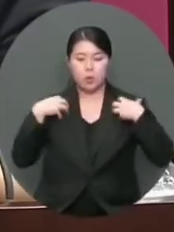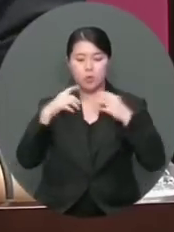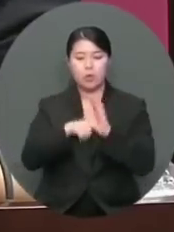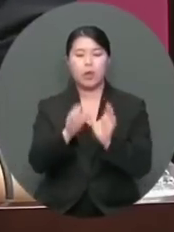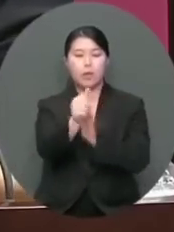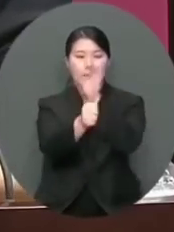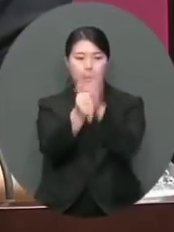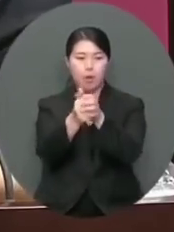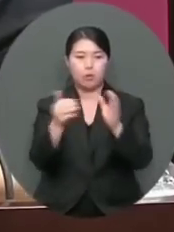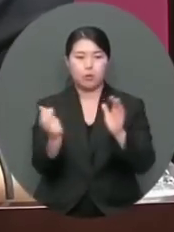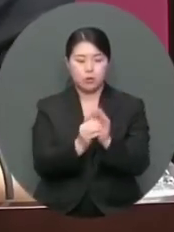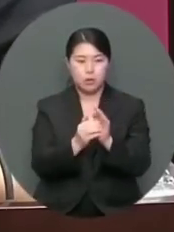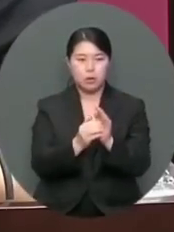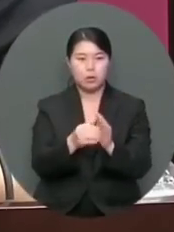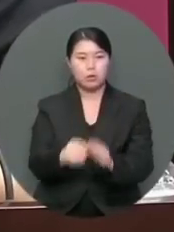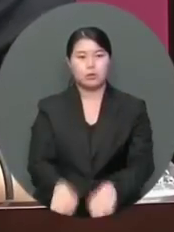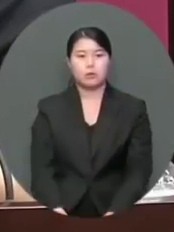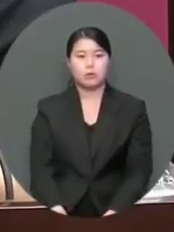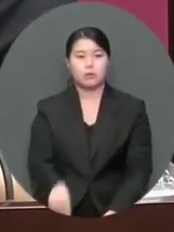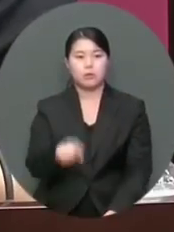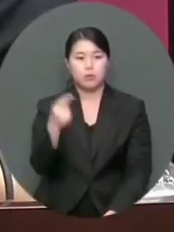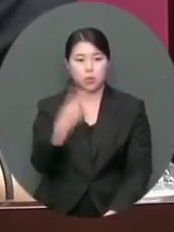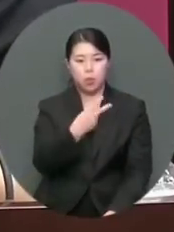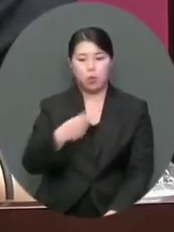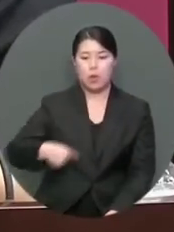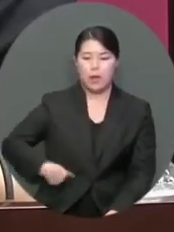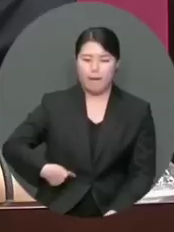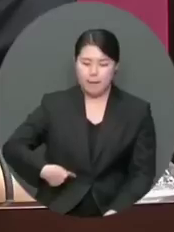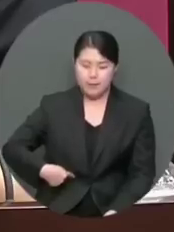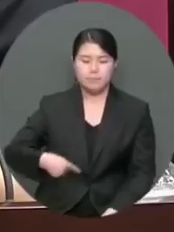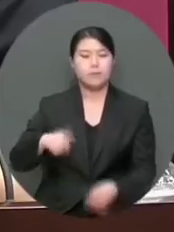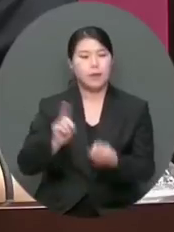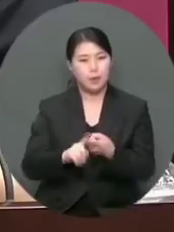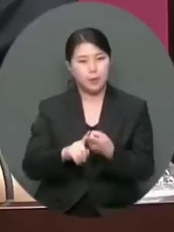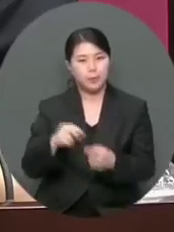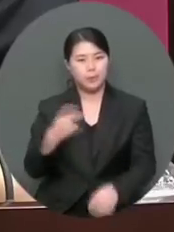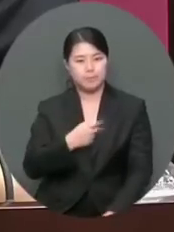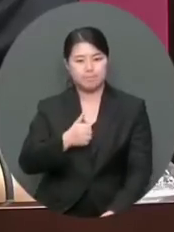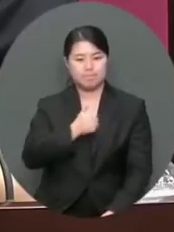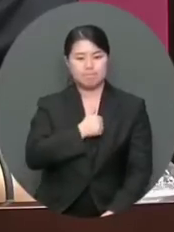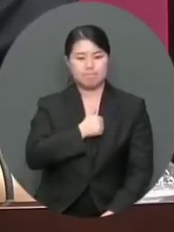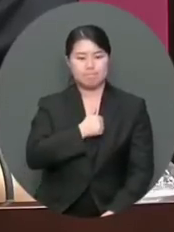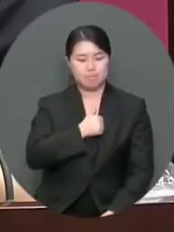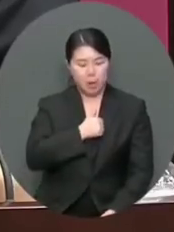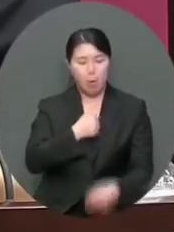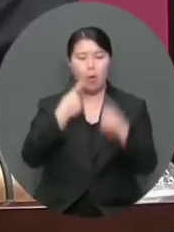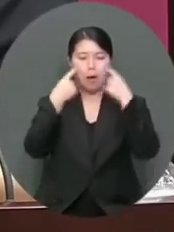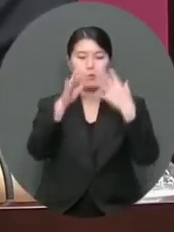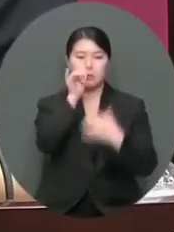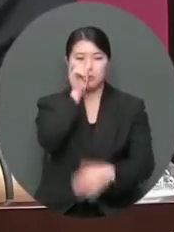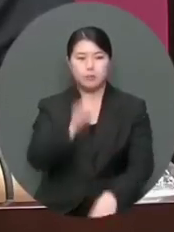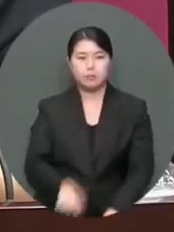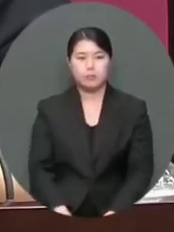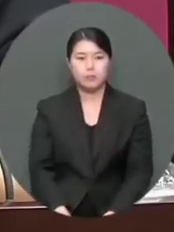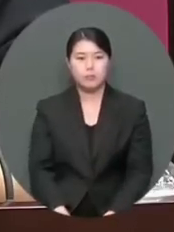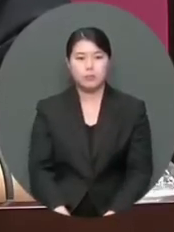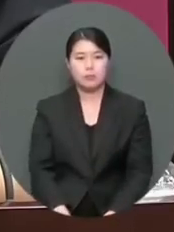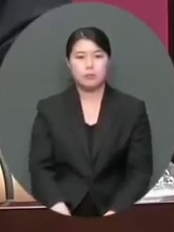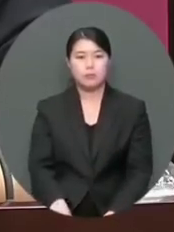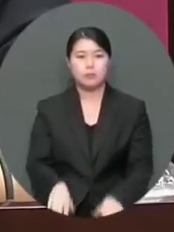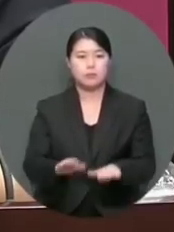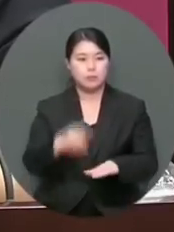임명되셨고 그 누구보다도 양심적이고 그리고 소신에 가득 차신 분입니다. 지금